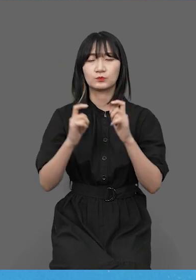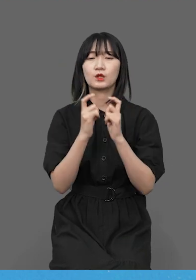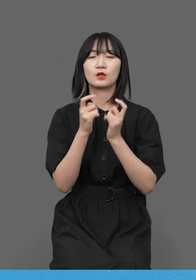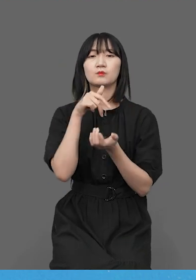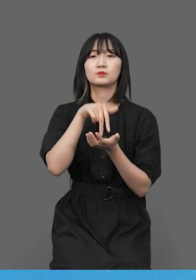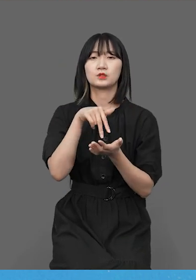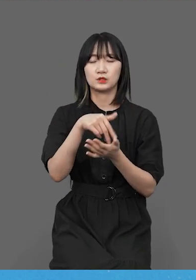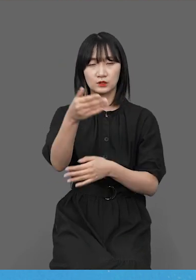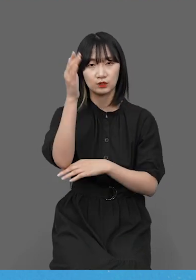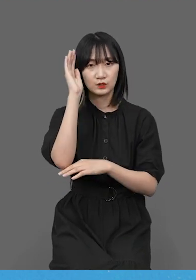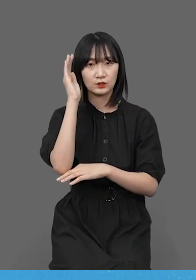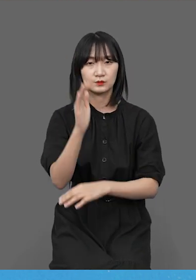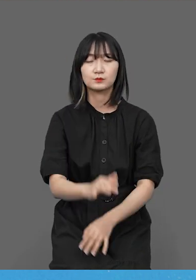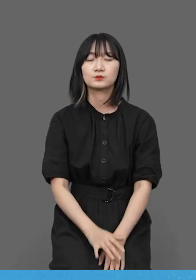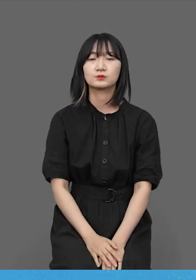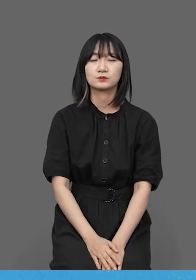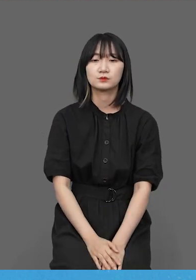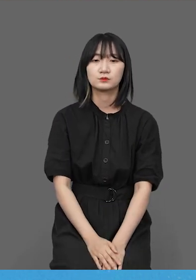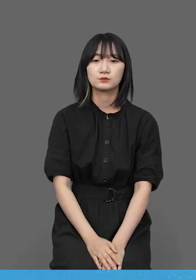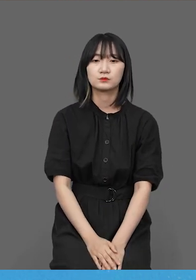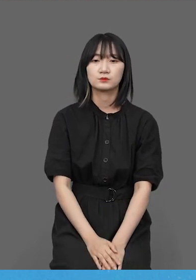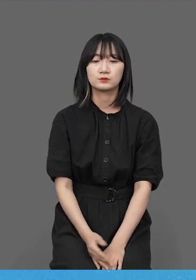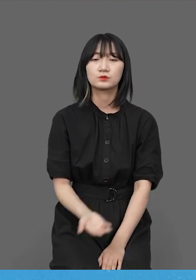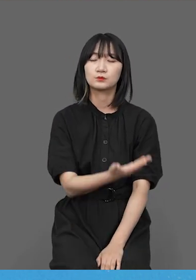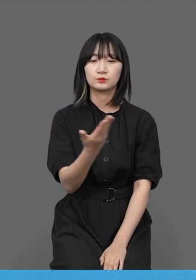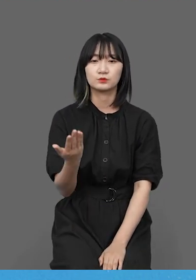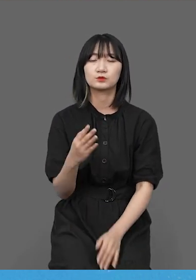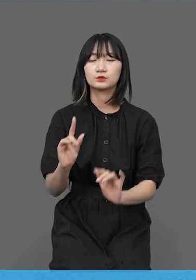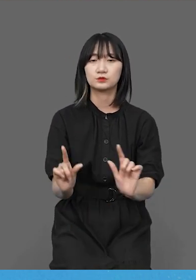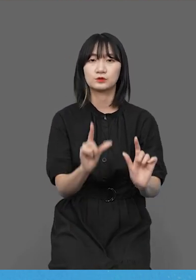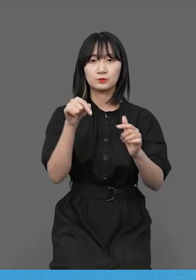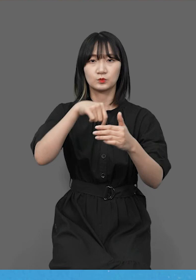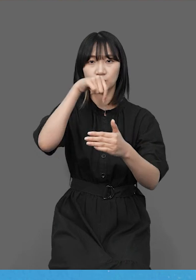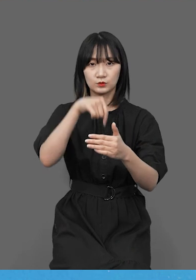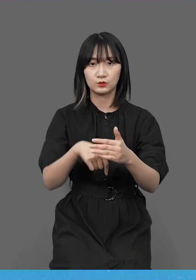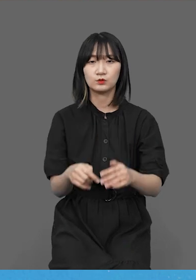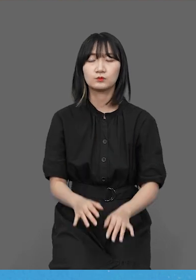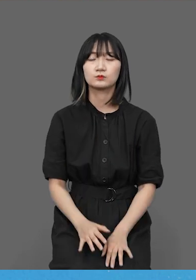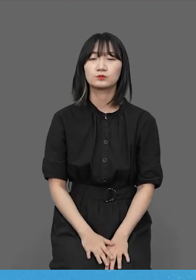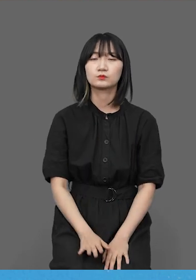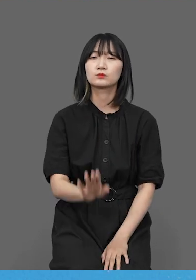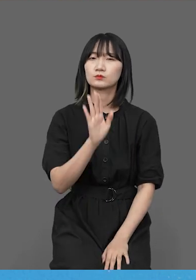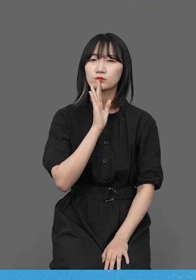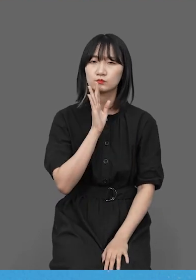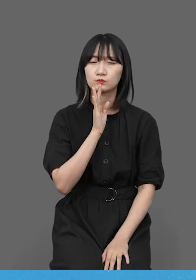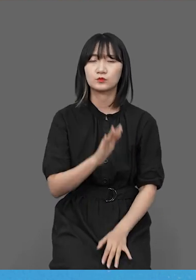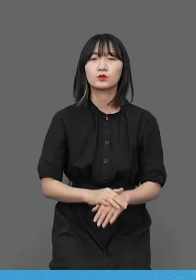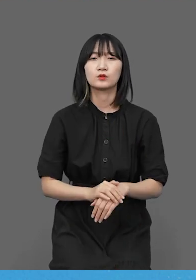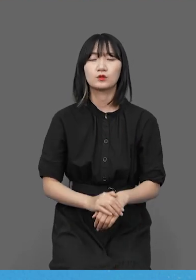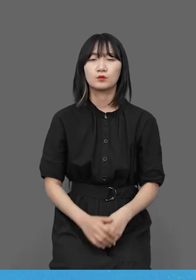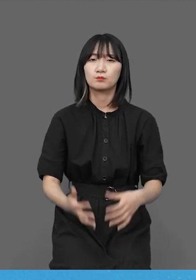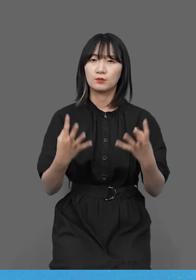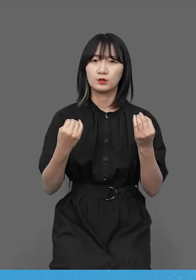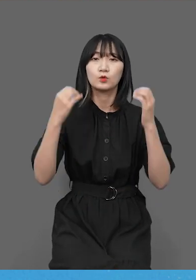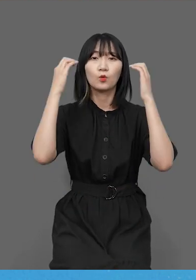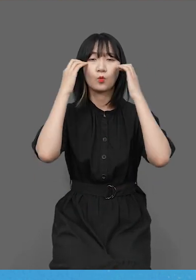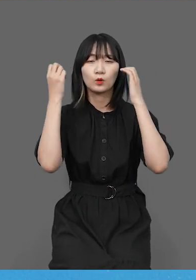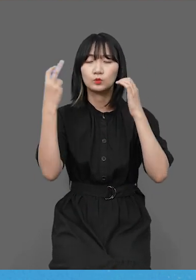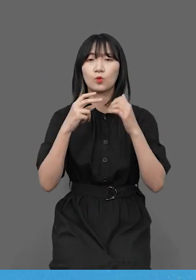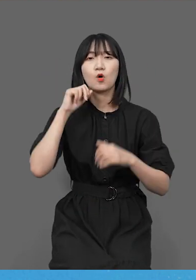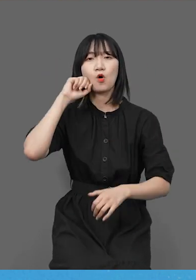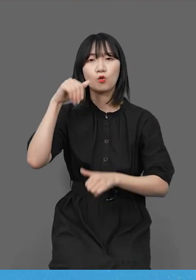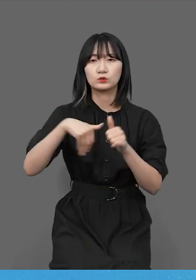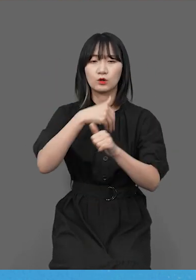개인의 히스토리가 되겠습니다. 그래서 여러분 삶 속에서도 정말 많은 고난과